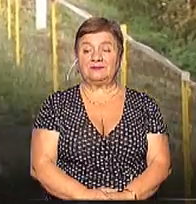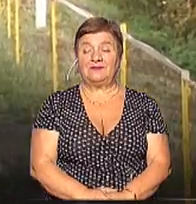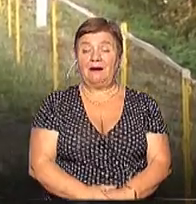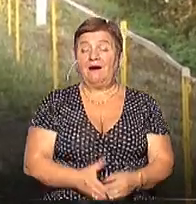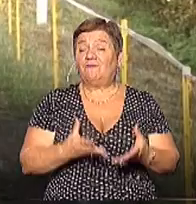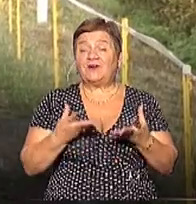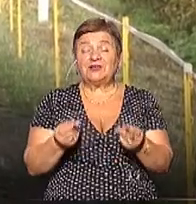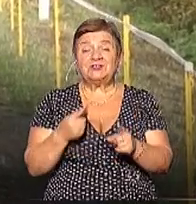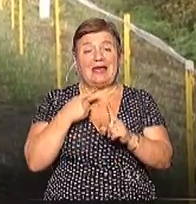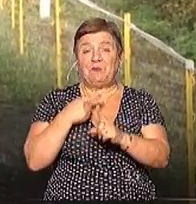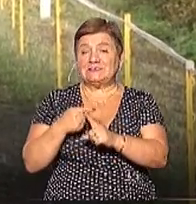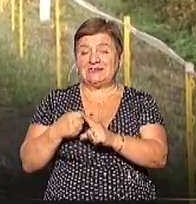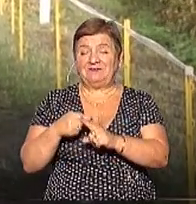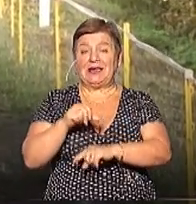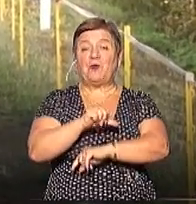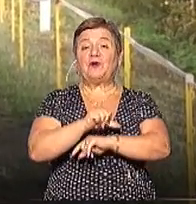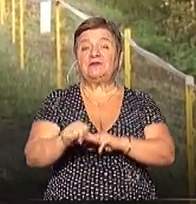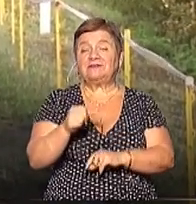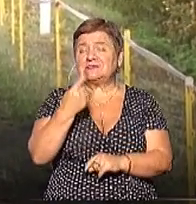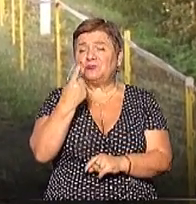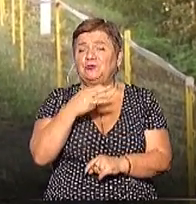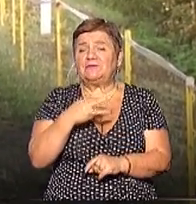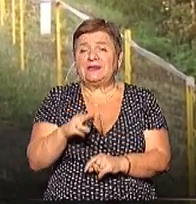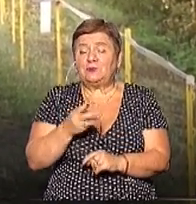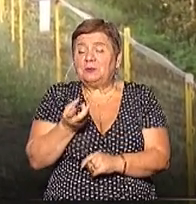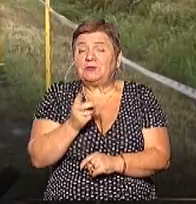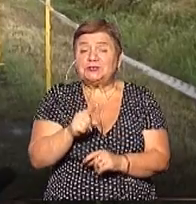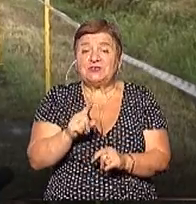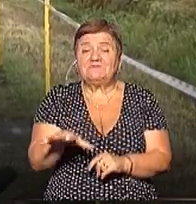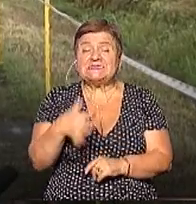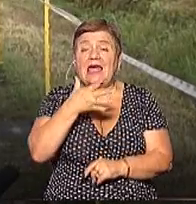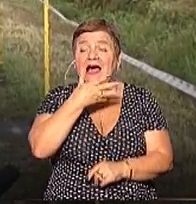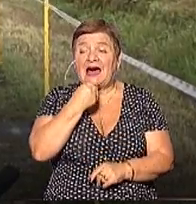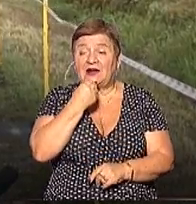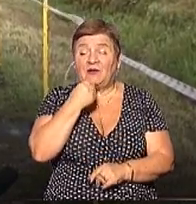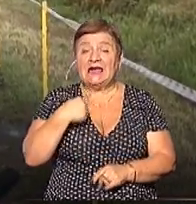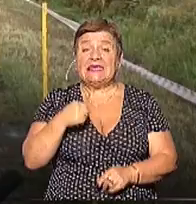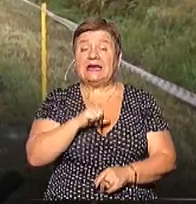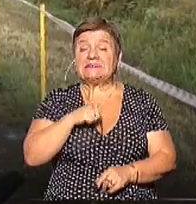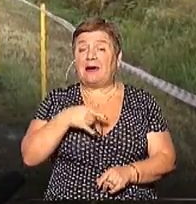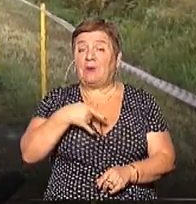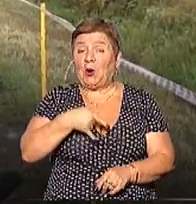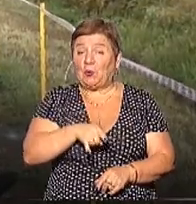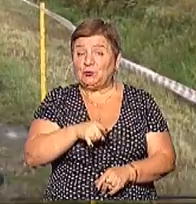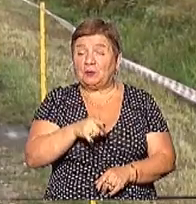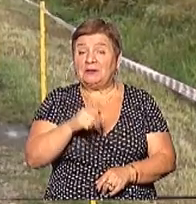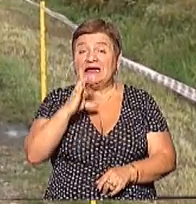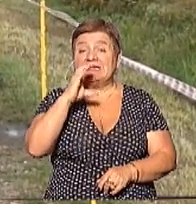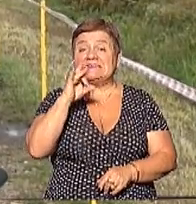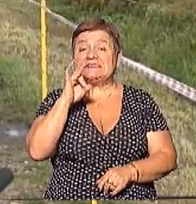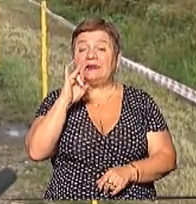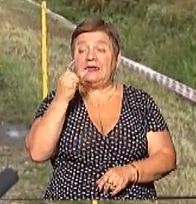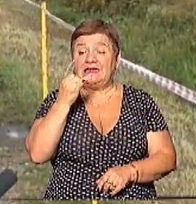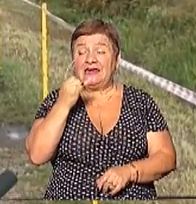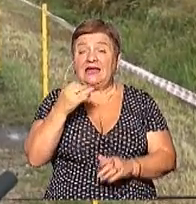Враження позитивні. Кордон за хвилинку часу буквально пройшли, все гарно. Я сам родом зі Стрия, от, конкретно село Мертюки, і